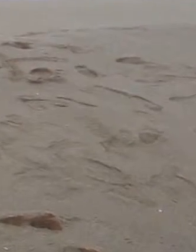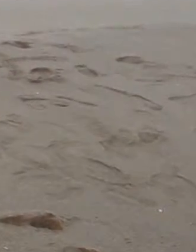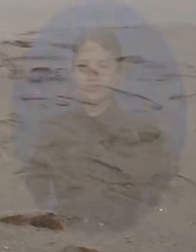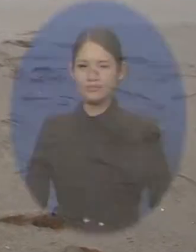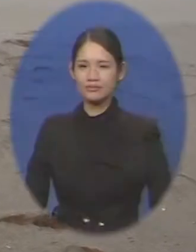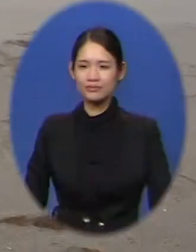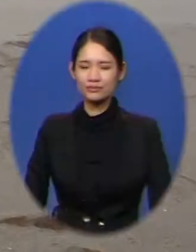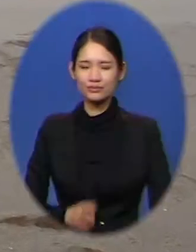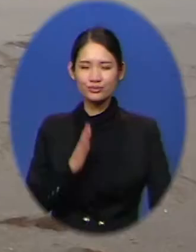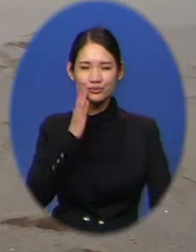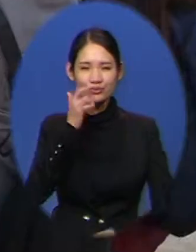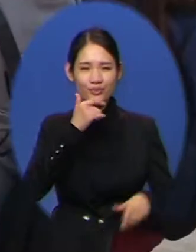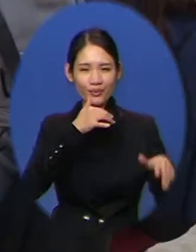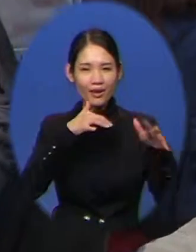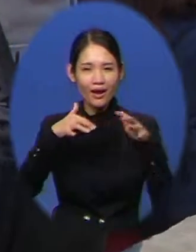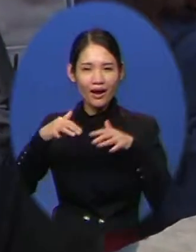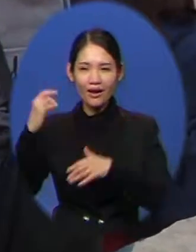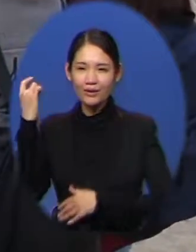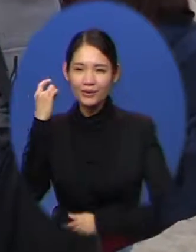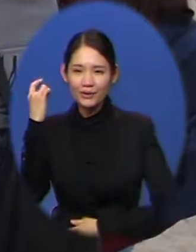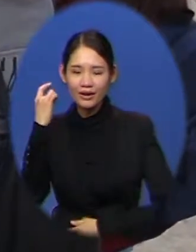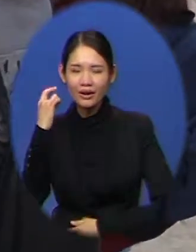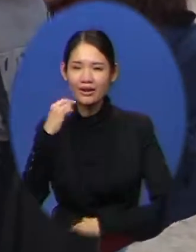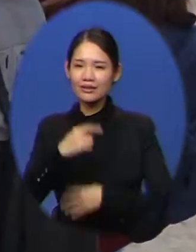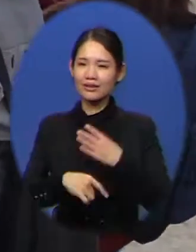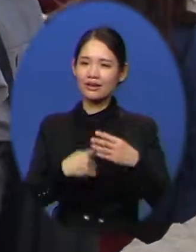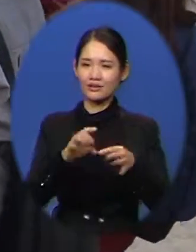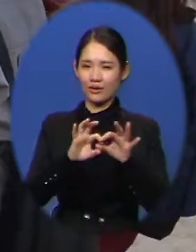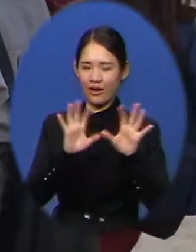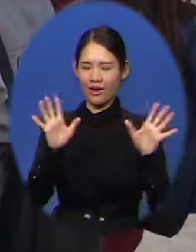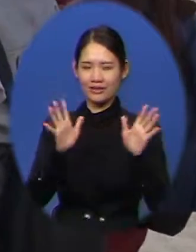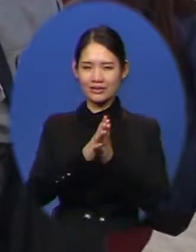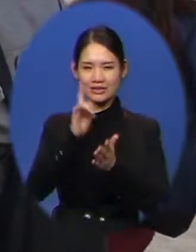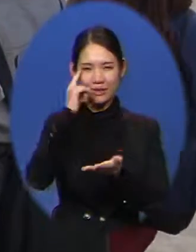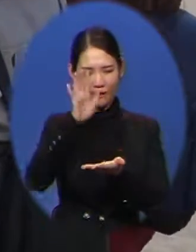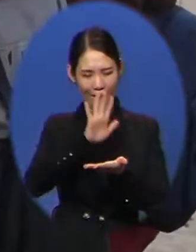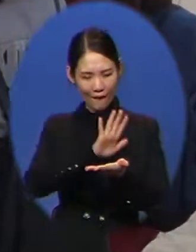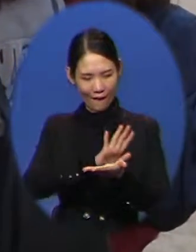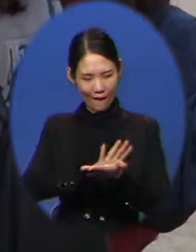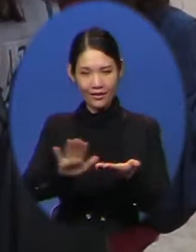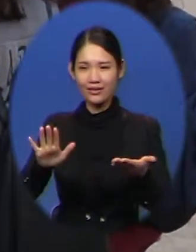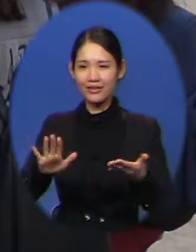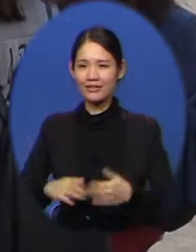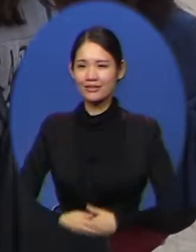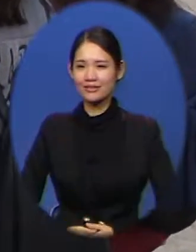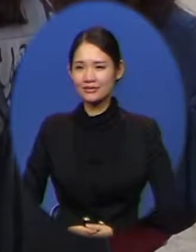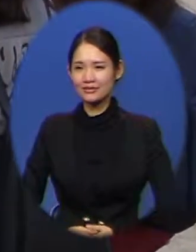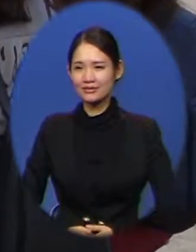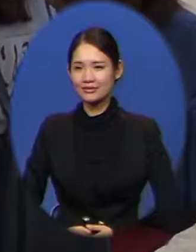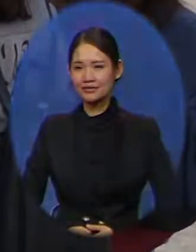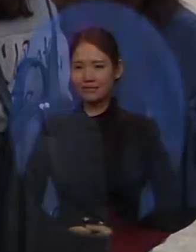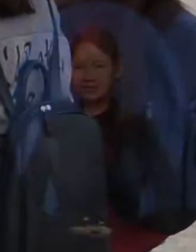푸른 파도 소리는 계절에 상관없이 시원하고 상쾌했습니다.